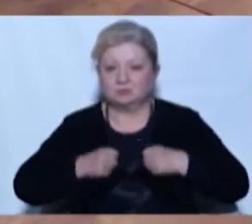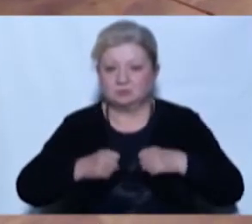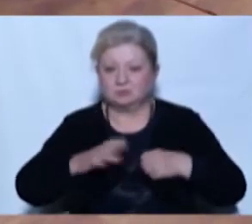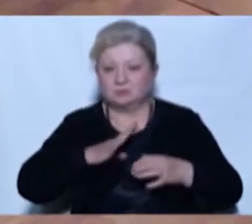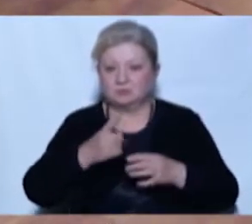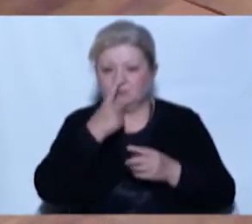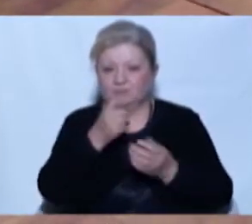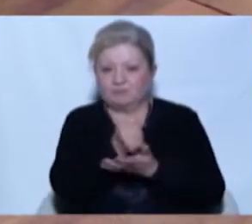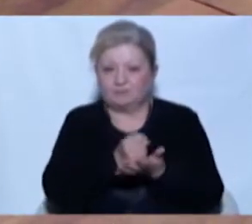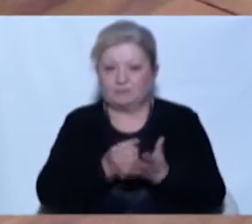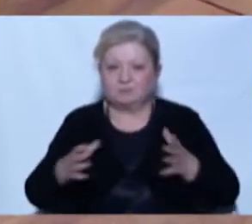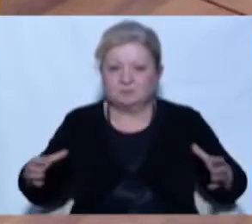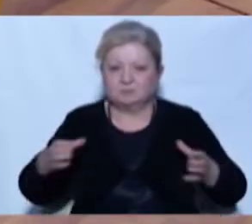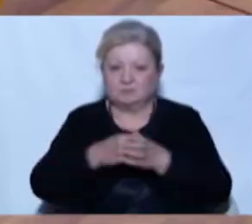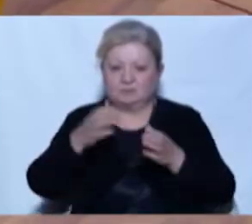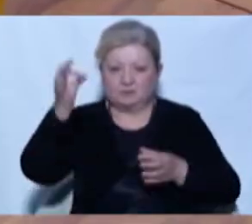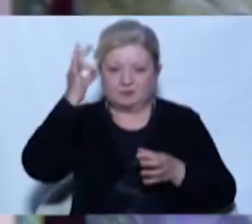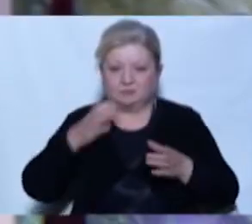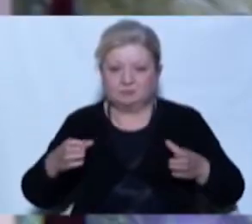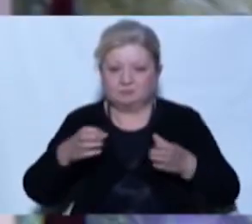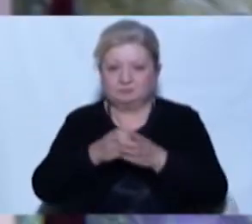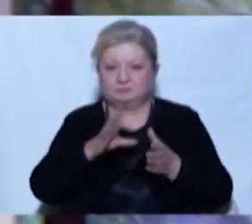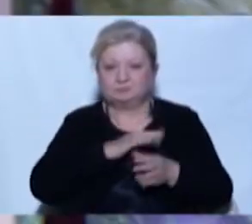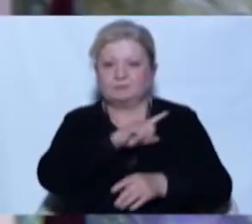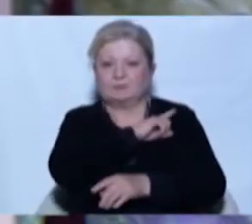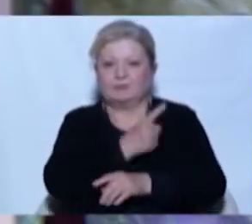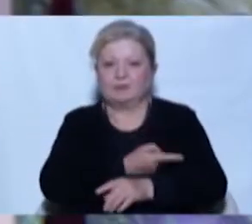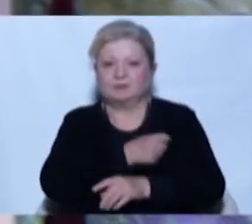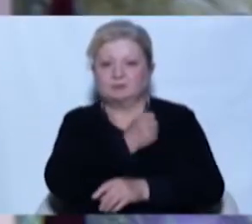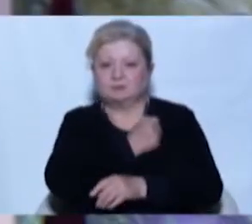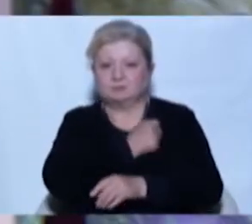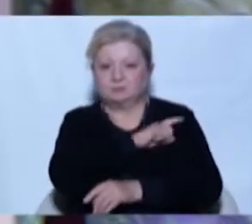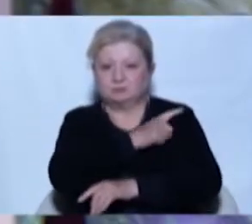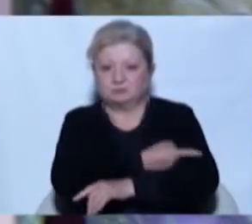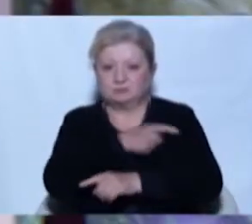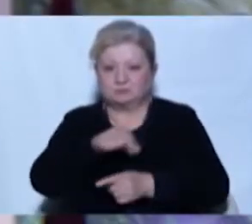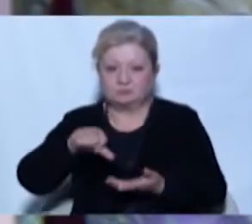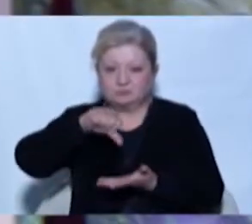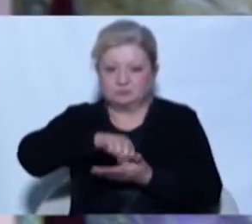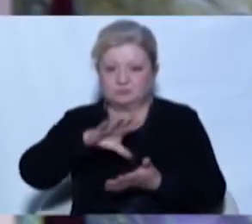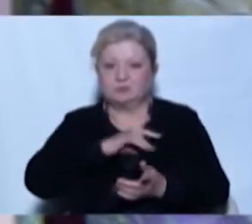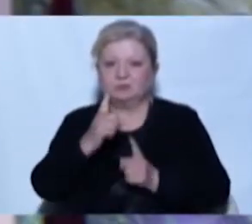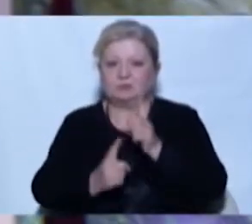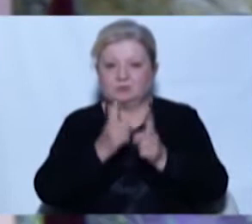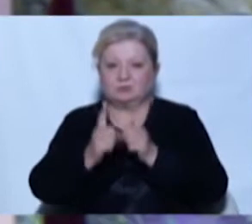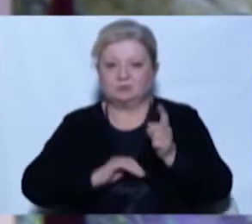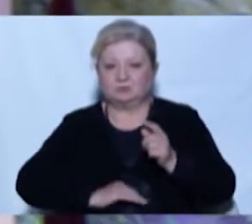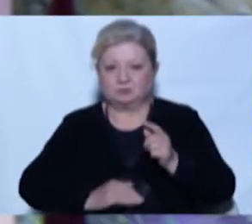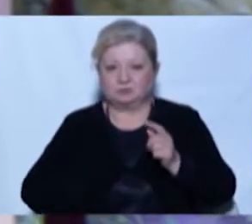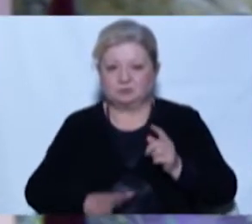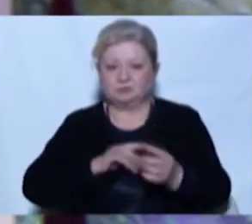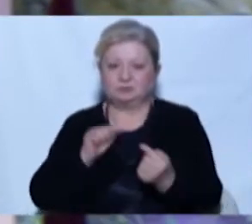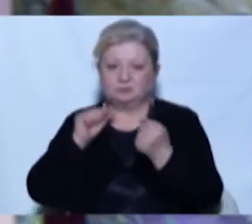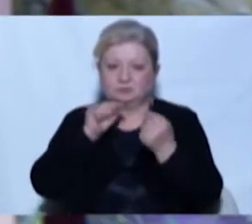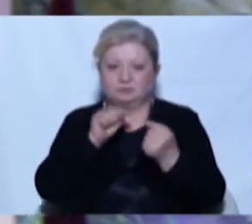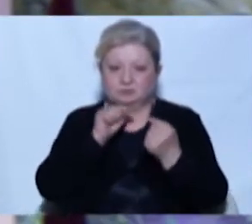გერმანიის მთლიანობა და სცადა სამხედრო ძალის გამოყენებით დემოკრატიული ცვლილებებისათვის წინააღმდეგობა გაეწია.